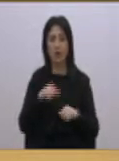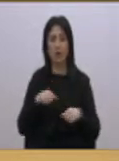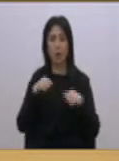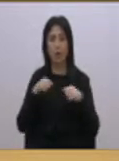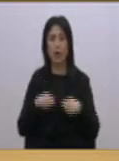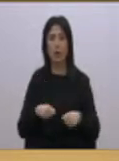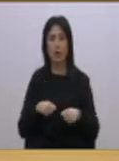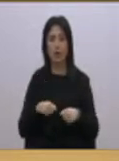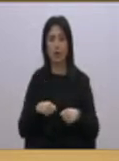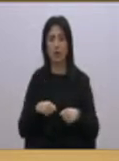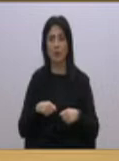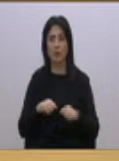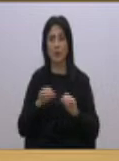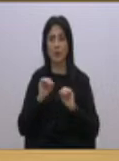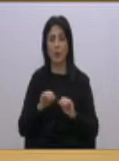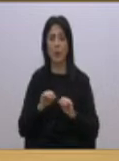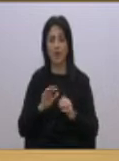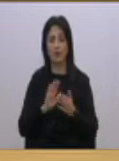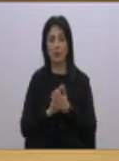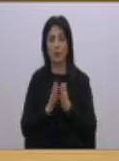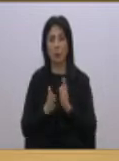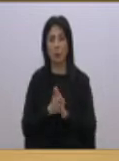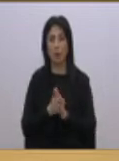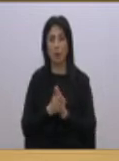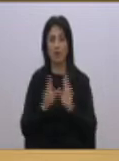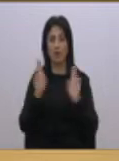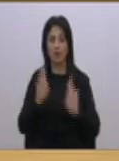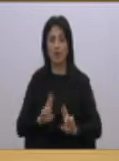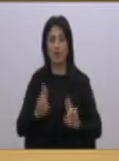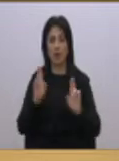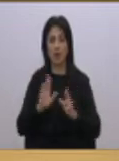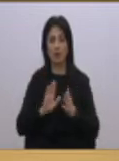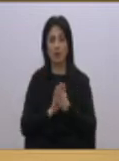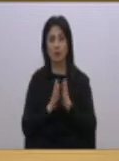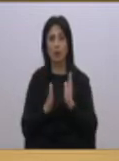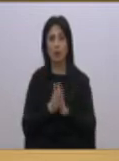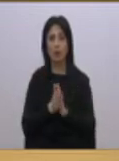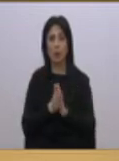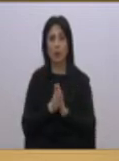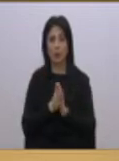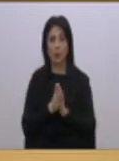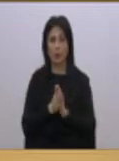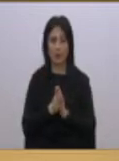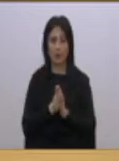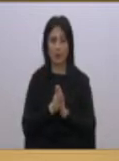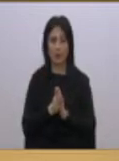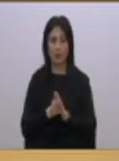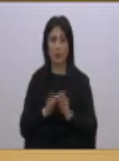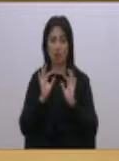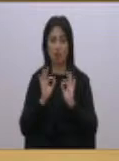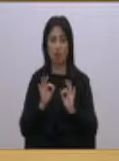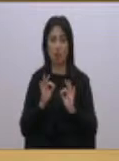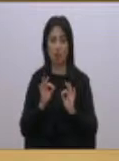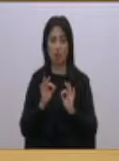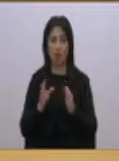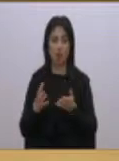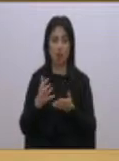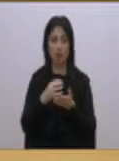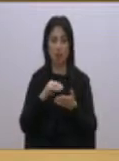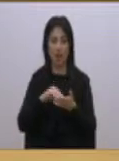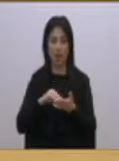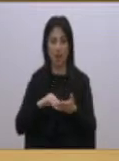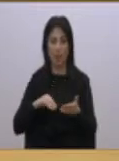უფლებათა დაცვის მდგომარეობის და სტანდარტების მდგომარეობის საზომების სწორად შეკრების